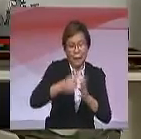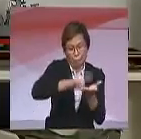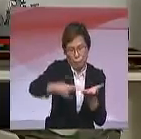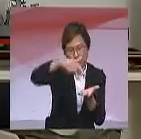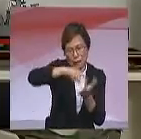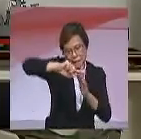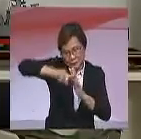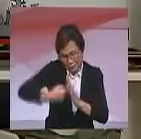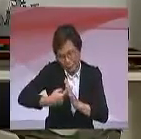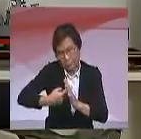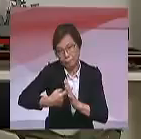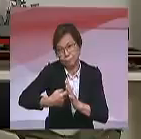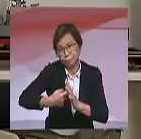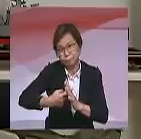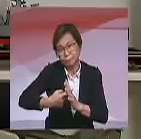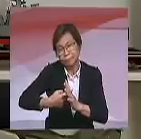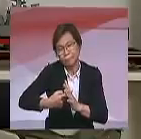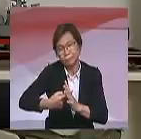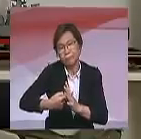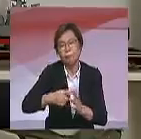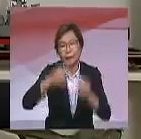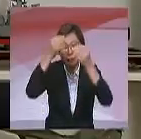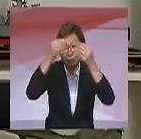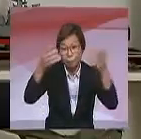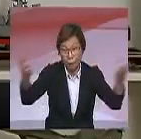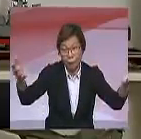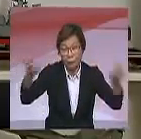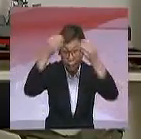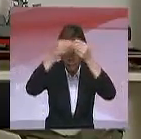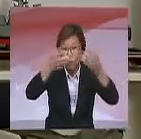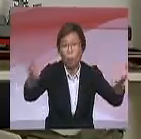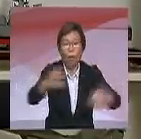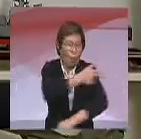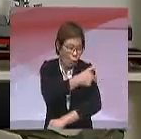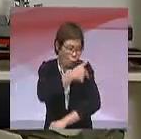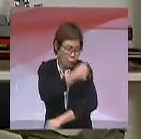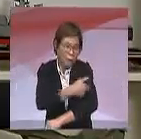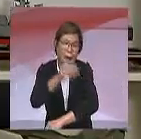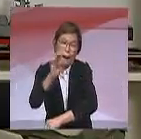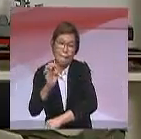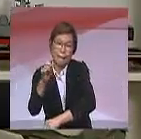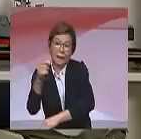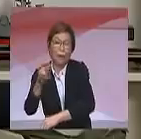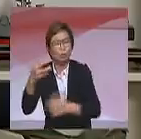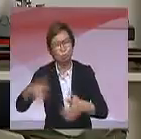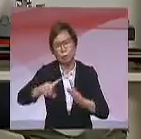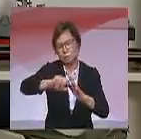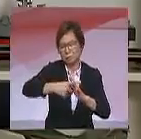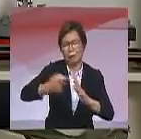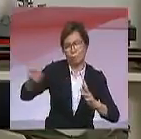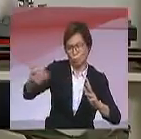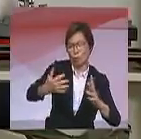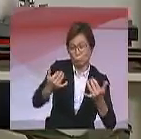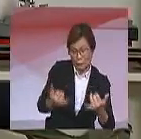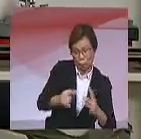minggu ini. Saya dimaklumkan bahawa Hospital Medan telah pun mula beroperasi